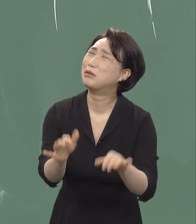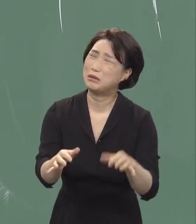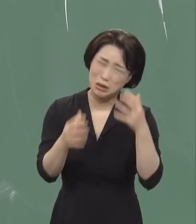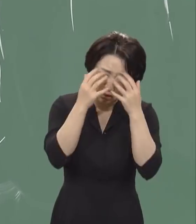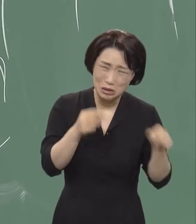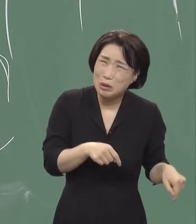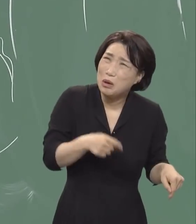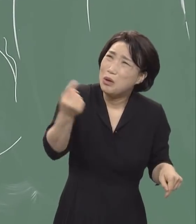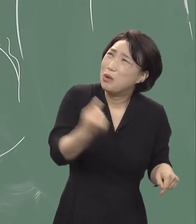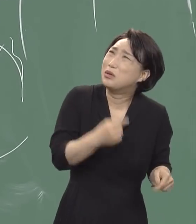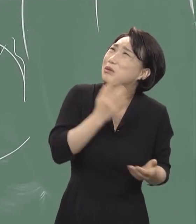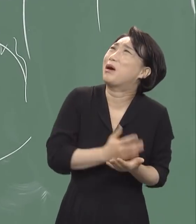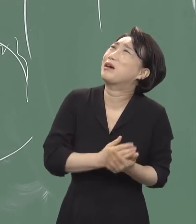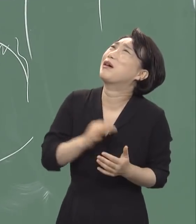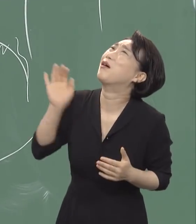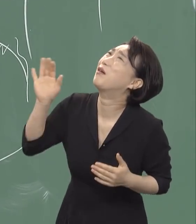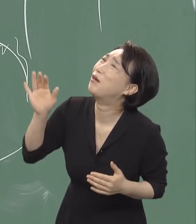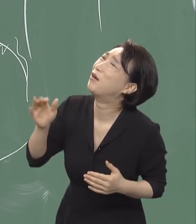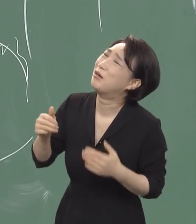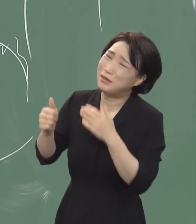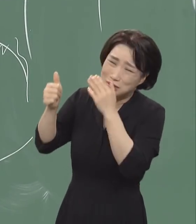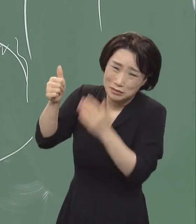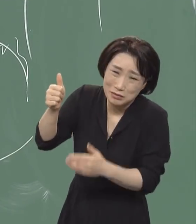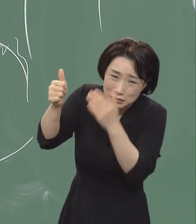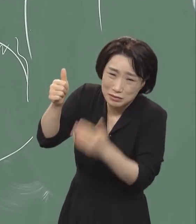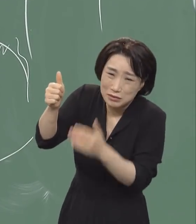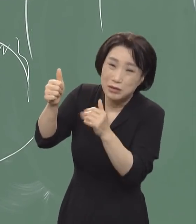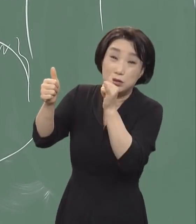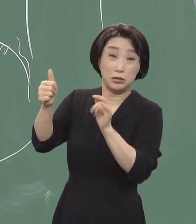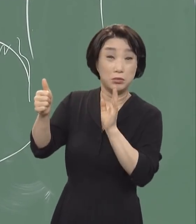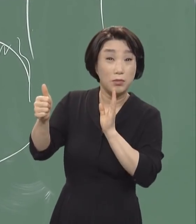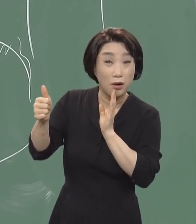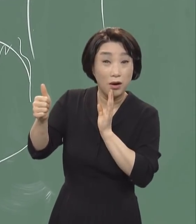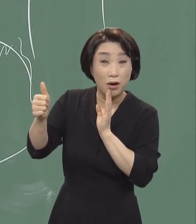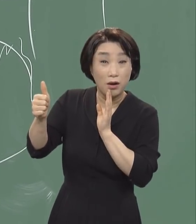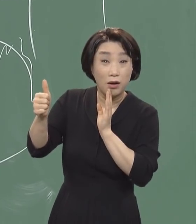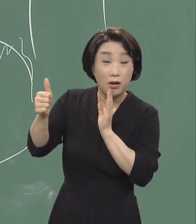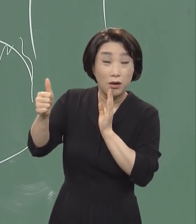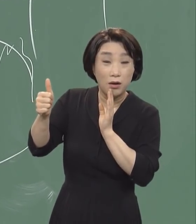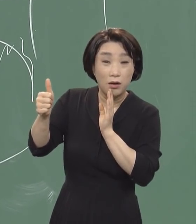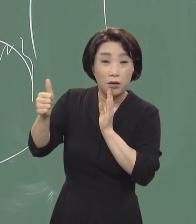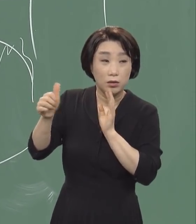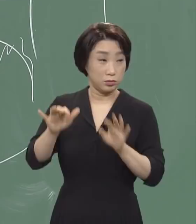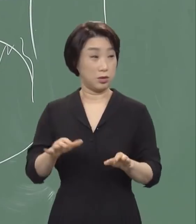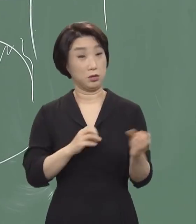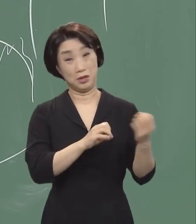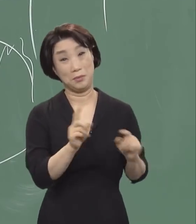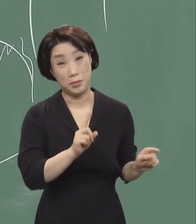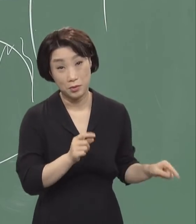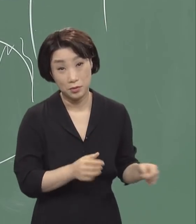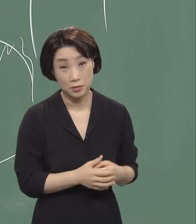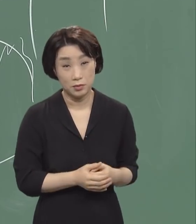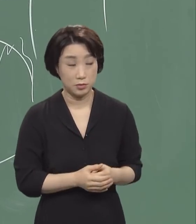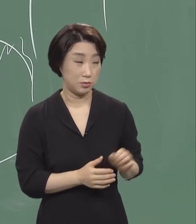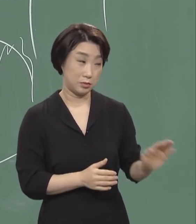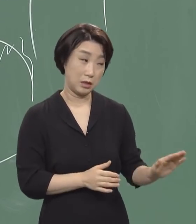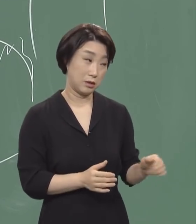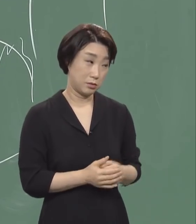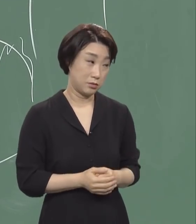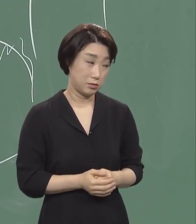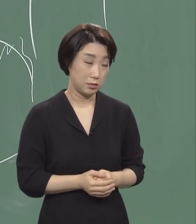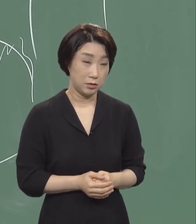고통 속에 오지 않게 해주세요 애쩌라게 애쩌라게 말합니다 그러니까 뭐라고 말하냐 야